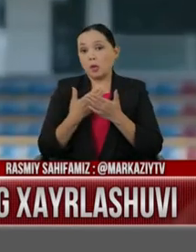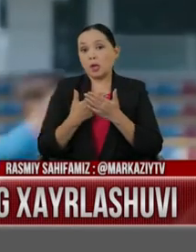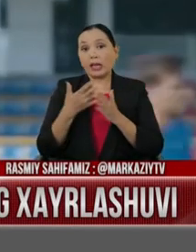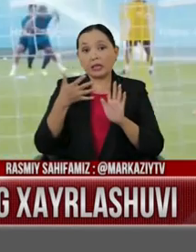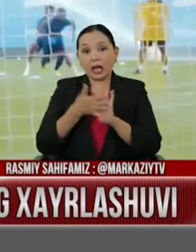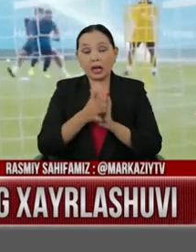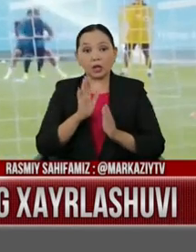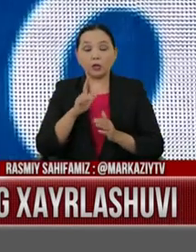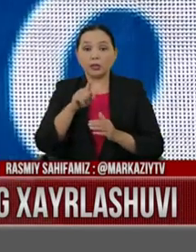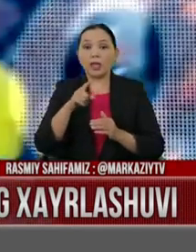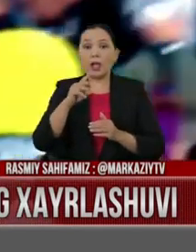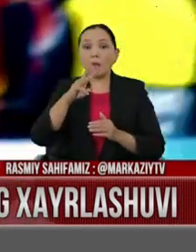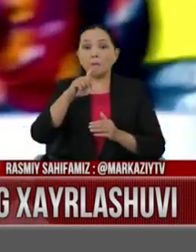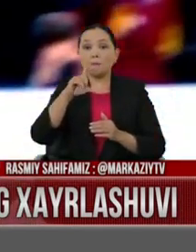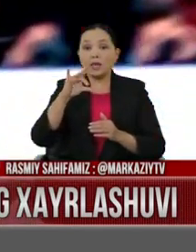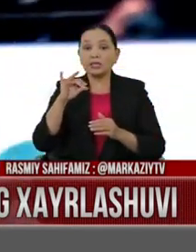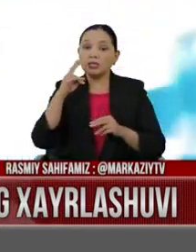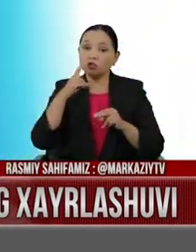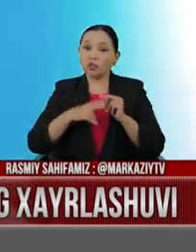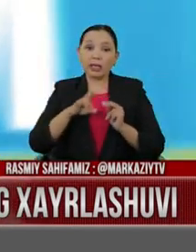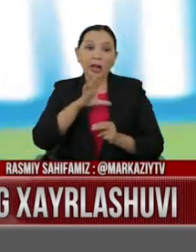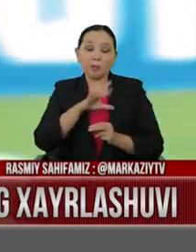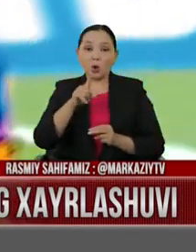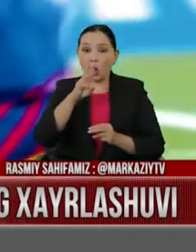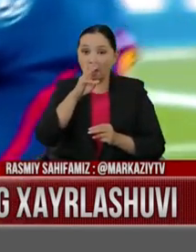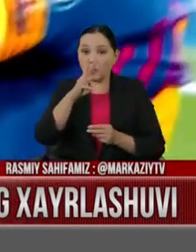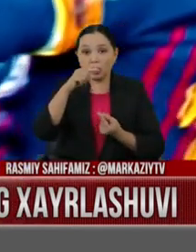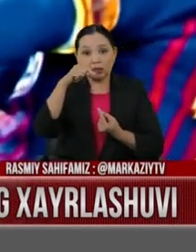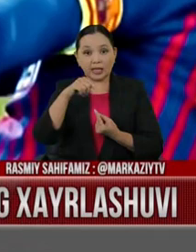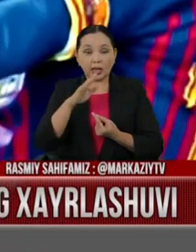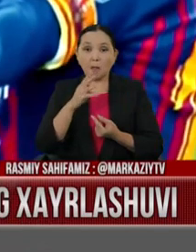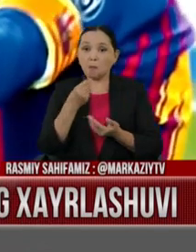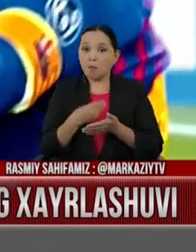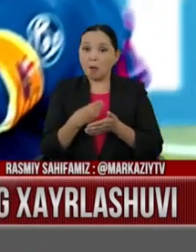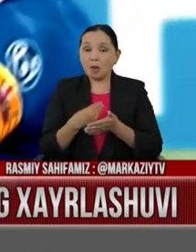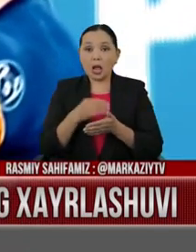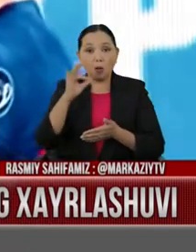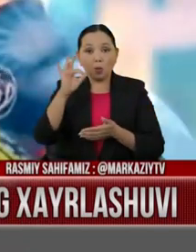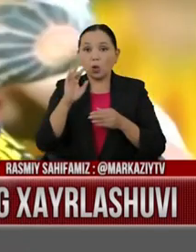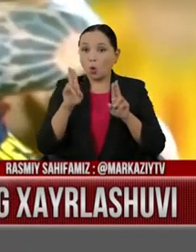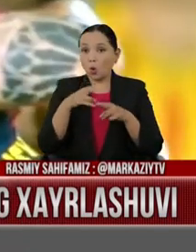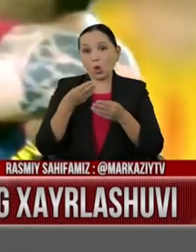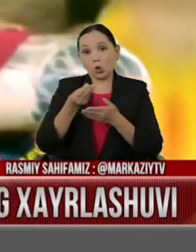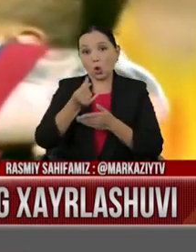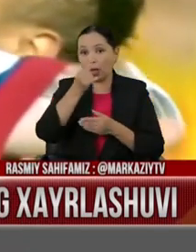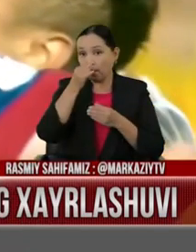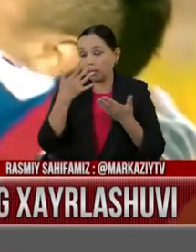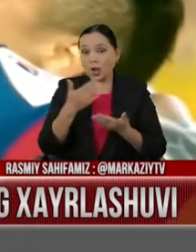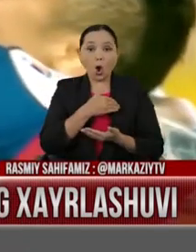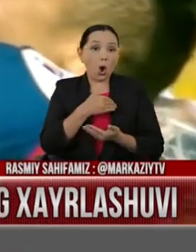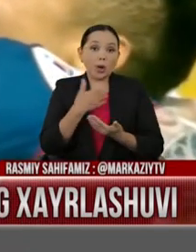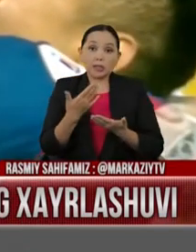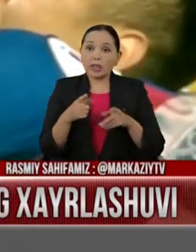taxmin qilinmoqda. Xullas, Messi qanchalik chegirma qilmasin, uning maoshiga teng keladigan mablag' miqdorini klub to'lab bera